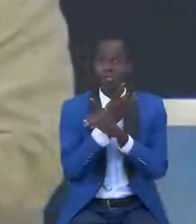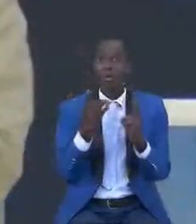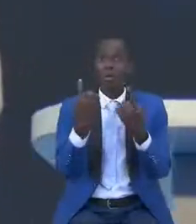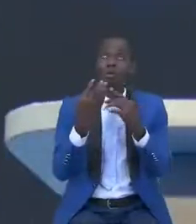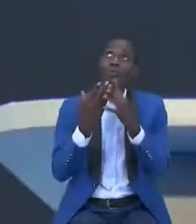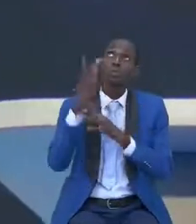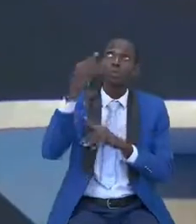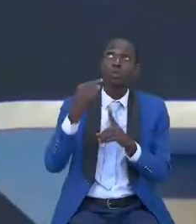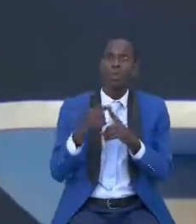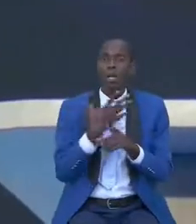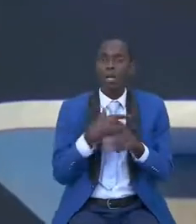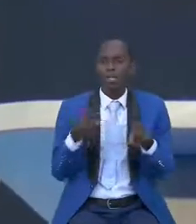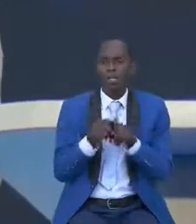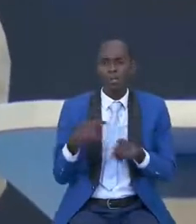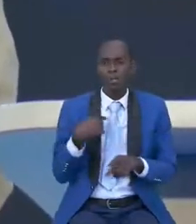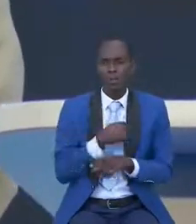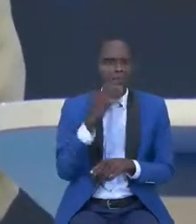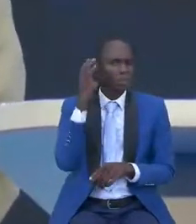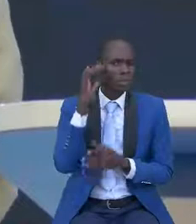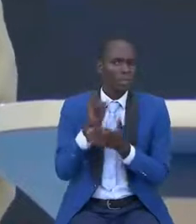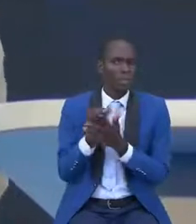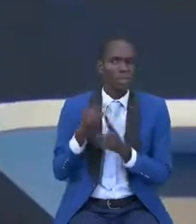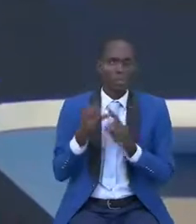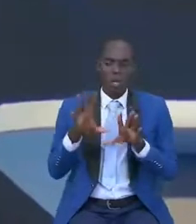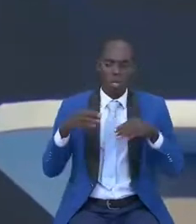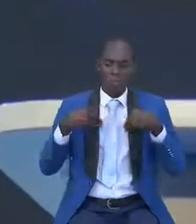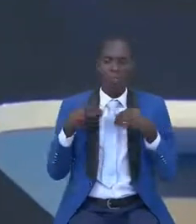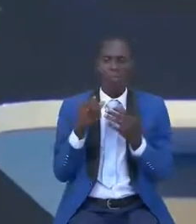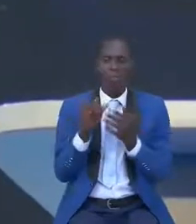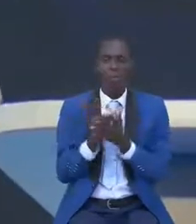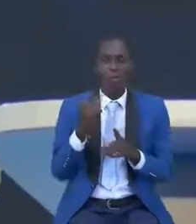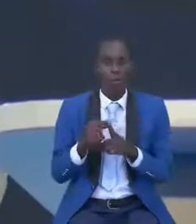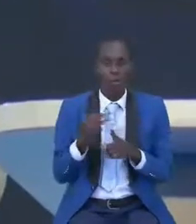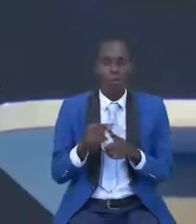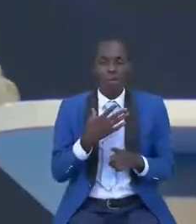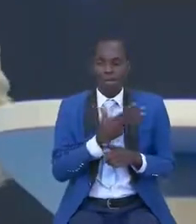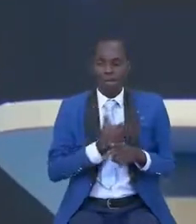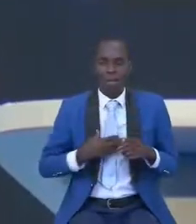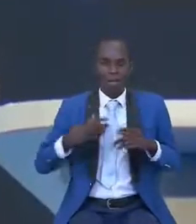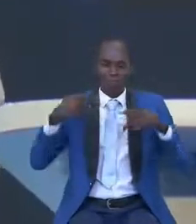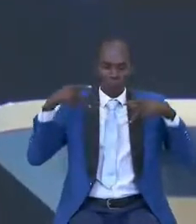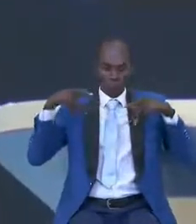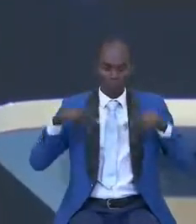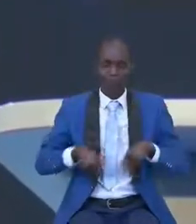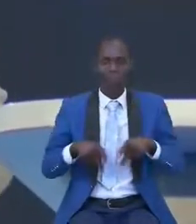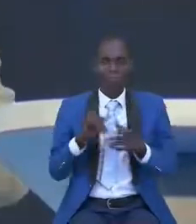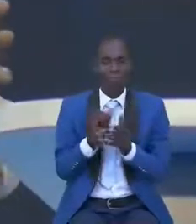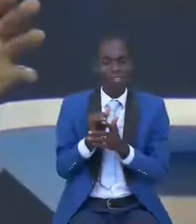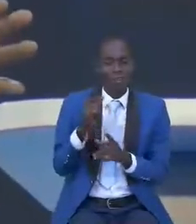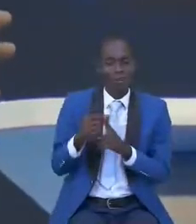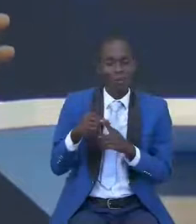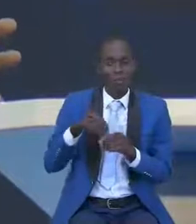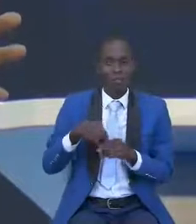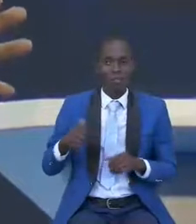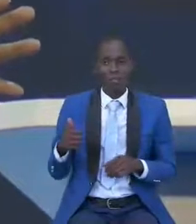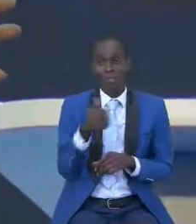cette délivrance vient par sa parole. Et comme tu écoutes cette parole, comme tu acceptes cette parole, comme